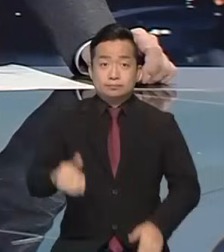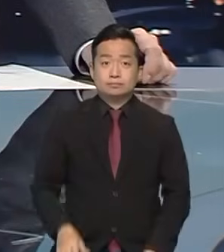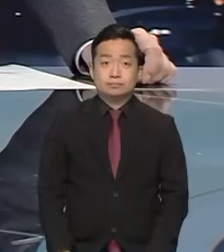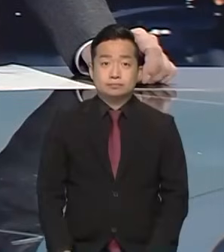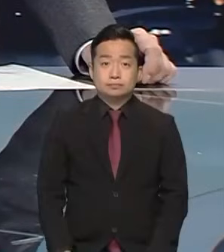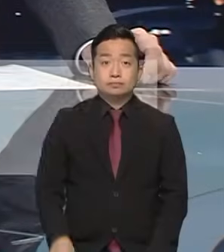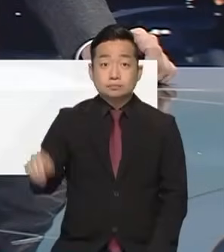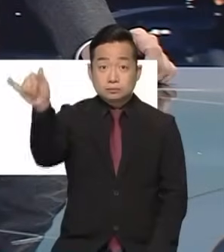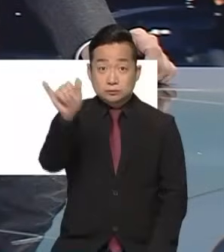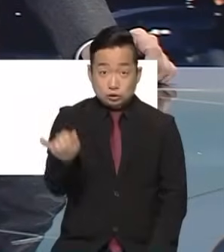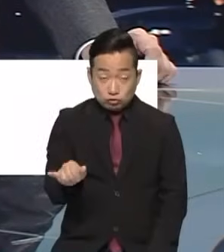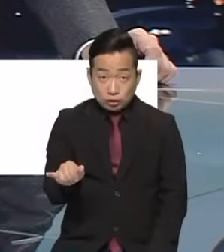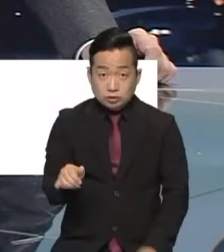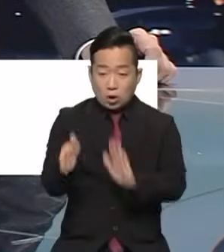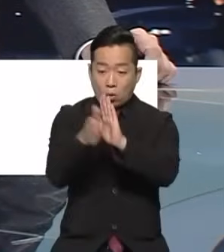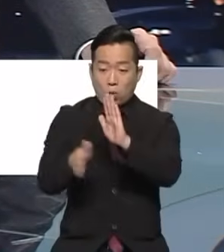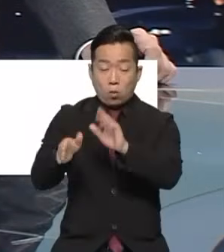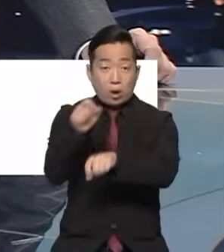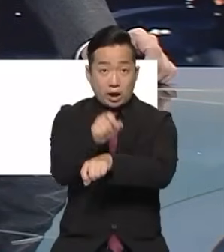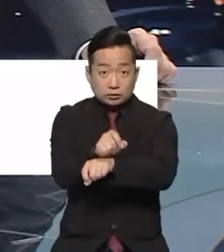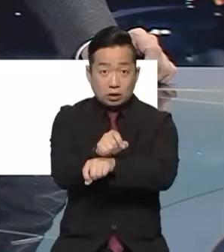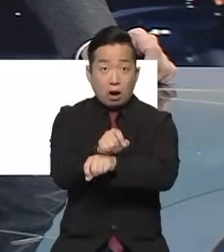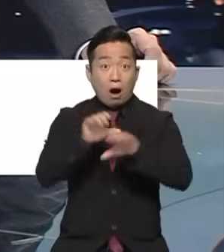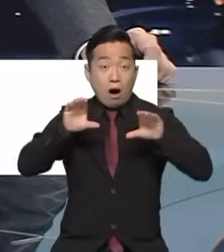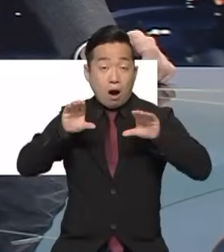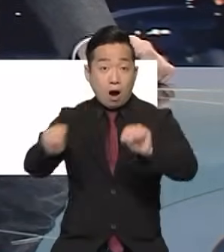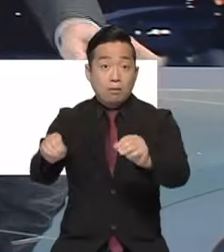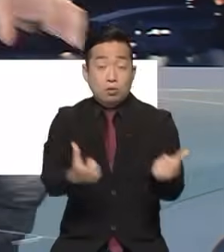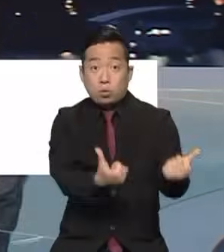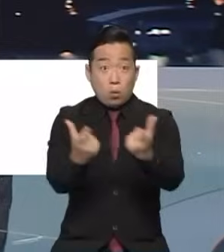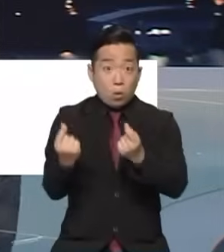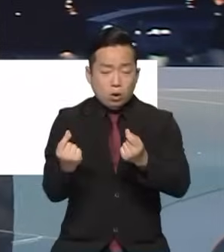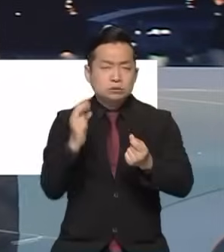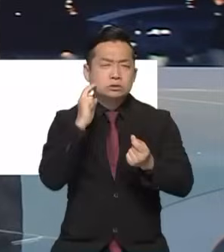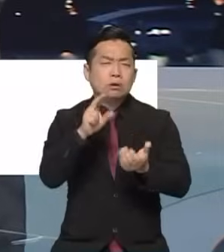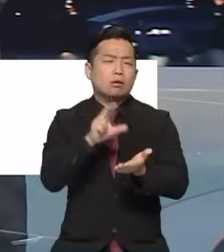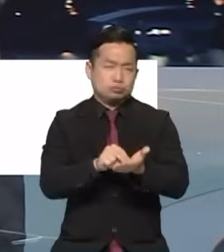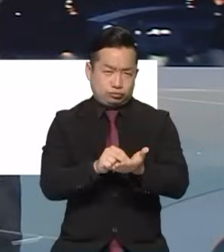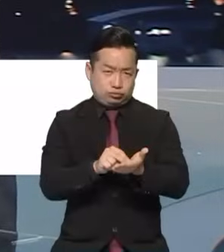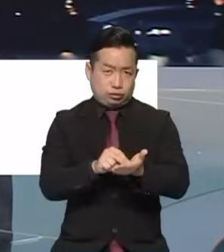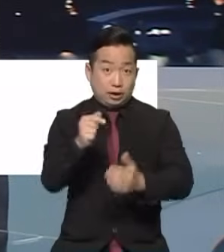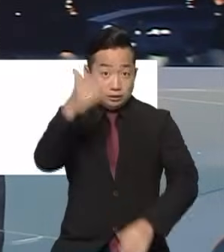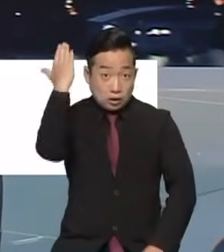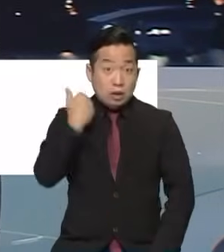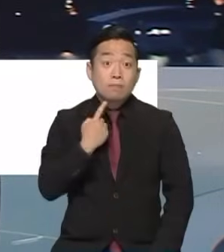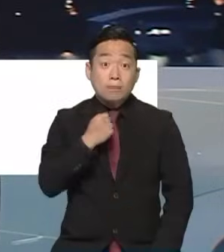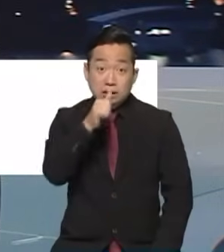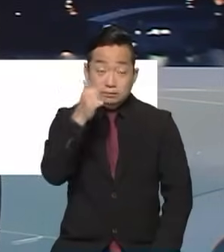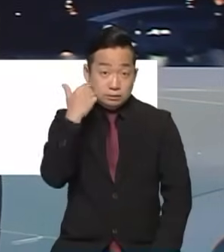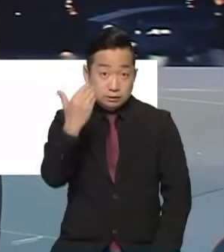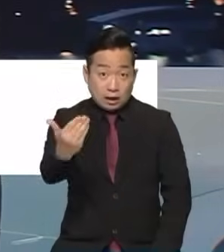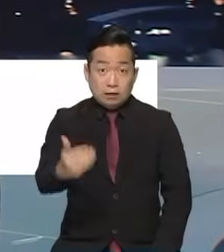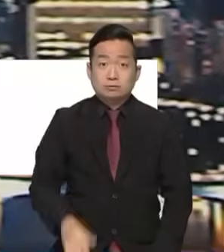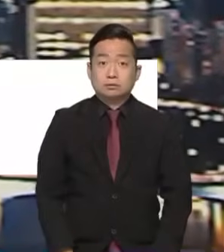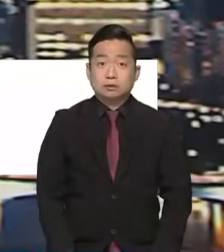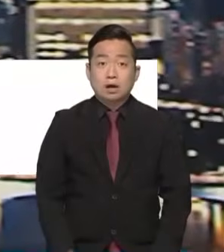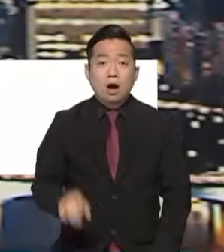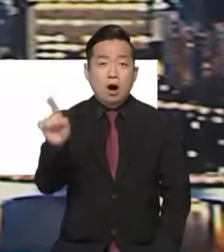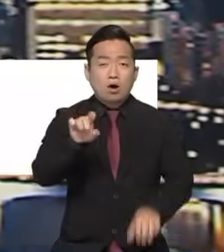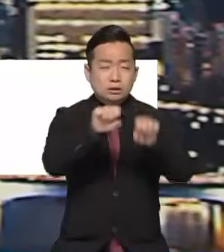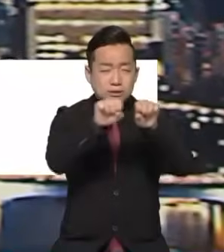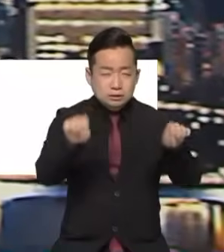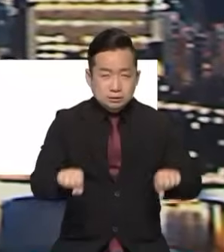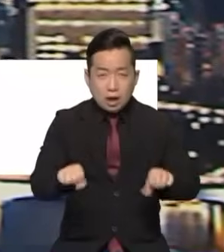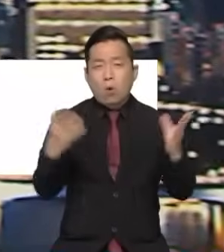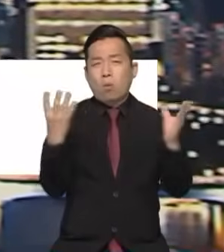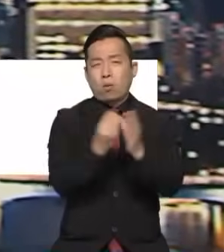전국의 행정 전산망이 이렇게 멈춰섰다는 건 정말 심각한 일인데 뭐 전에도 이런 사례가 있었습니까? 사실 어느 시스템이나 완벽할